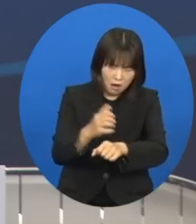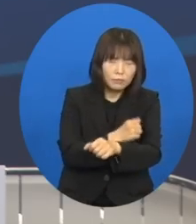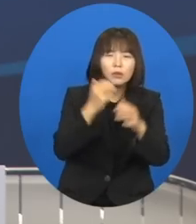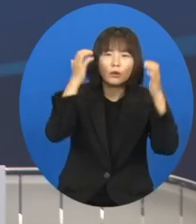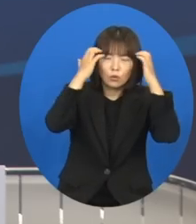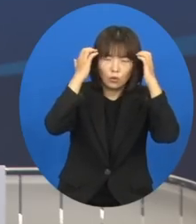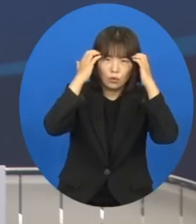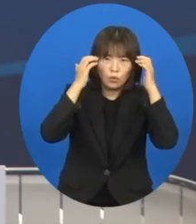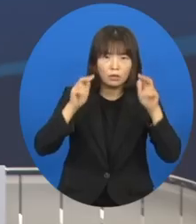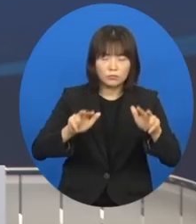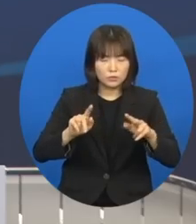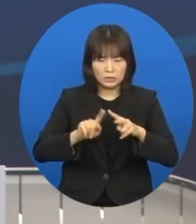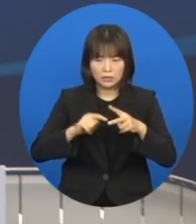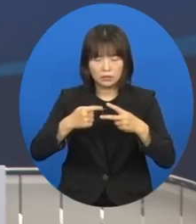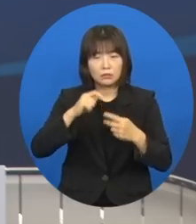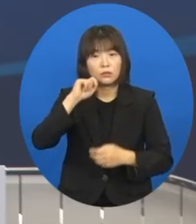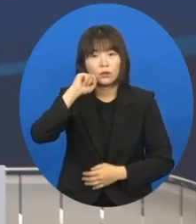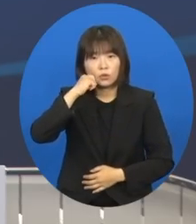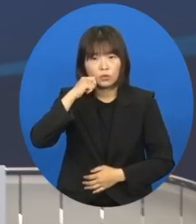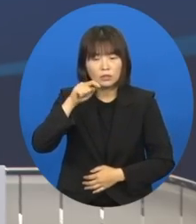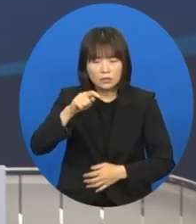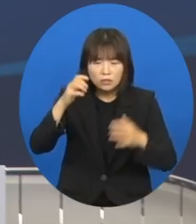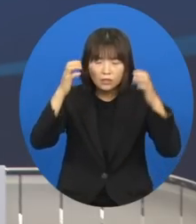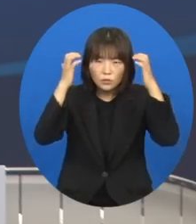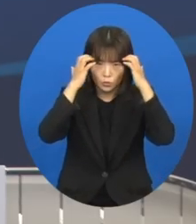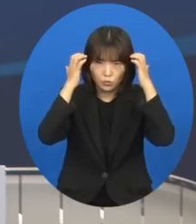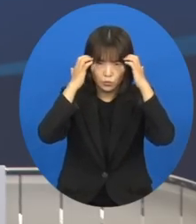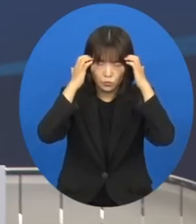지금도 이해할 수 없었던 그 고통.